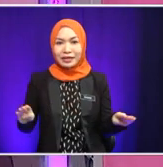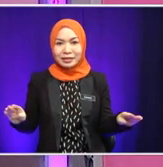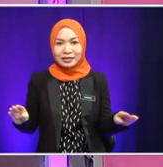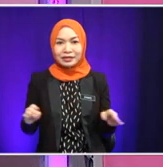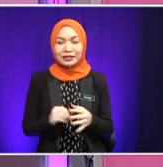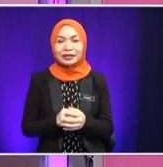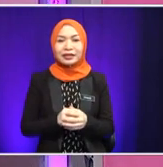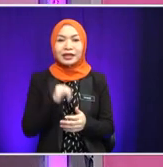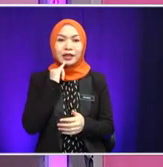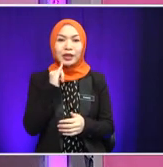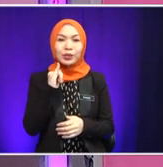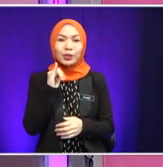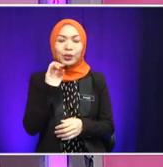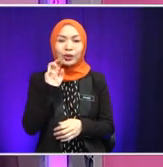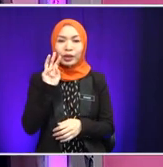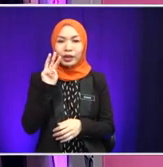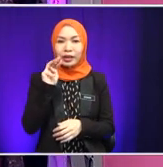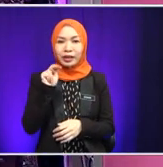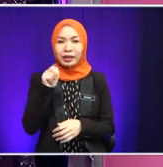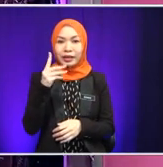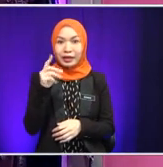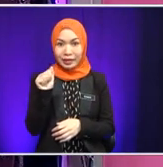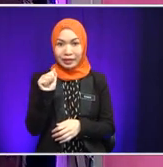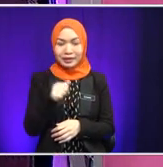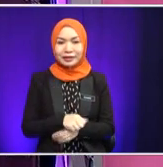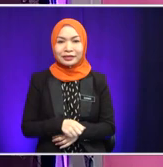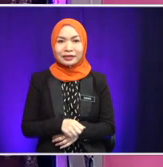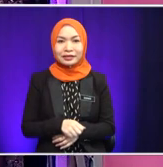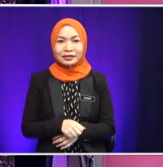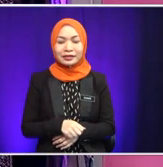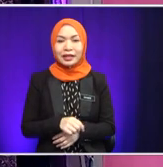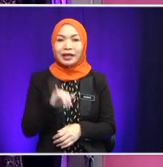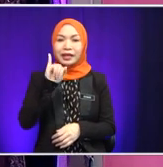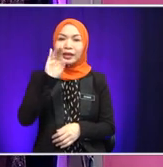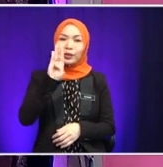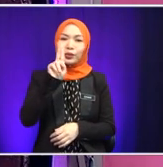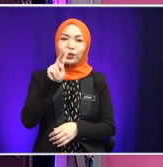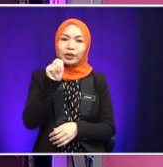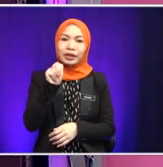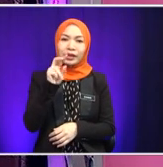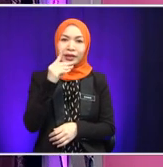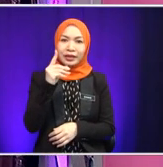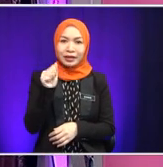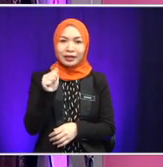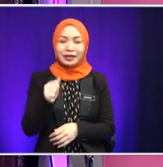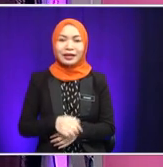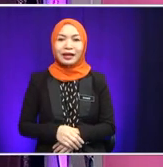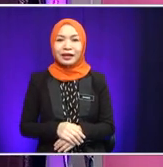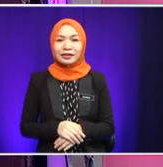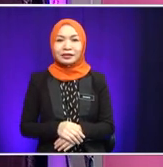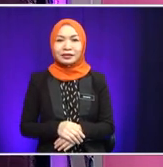tamel sekolah Cina ya Di mana mereka Walaupun dia tidak pakai bahasa ibunda tetapi mereka amalkan kurikulum yang